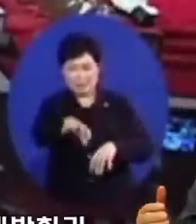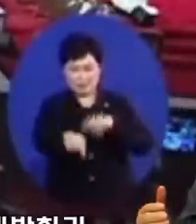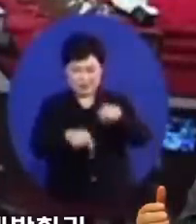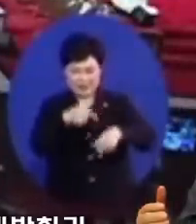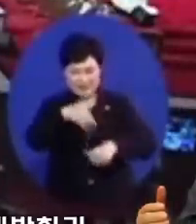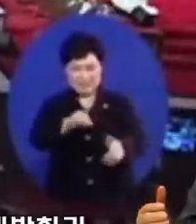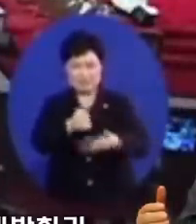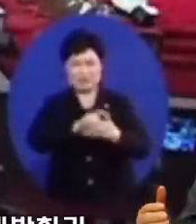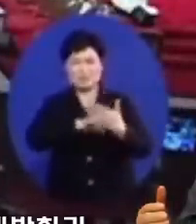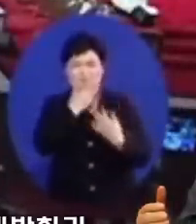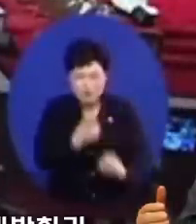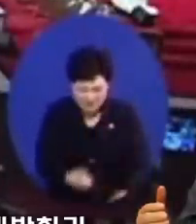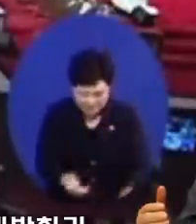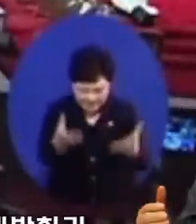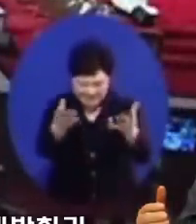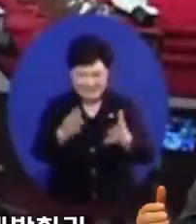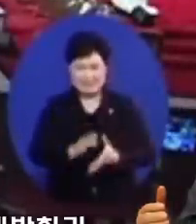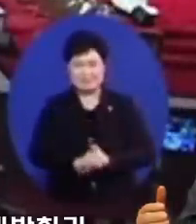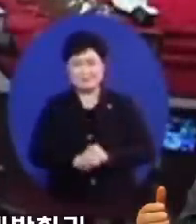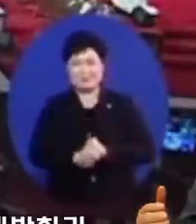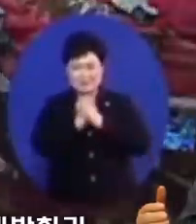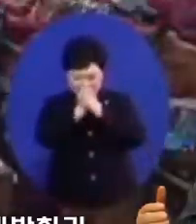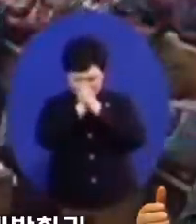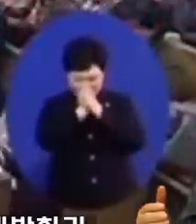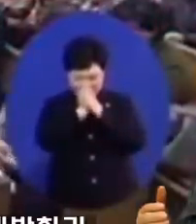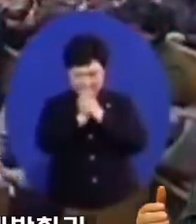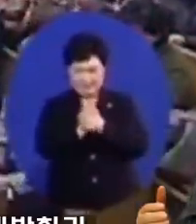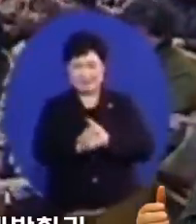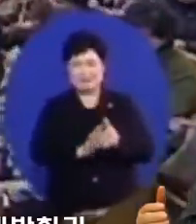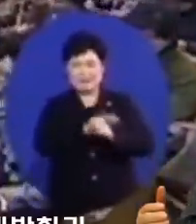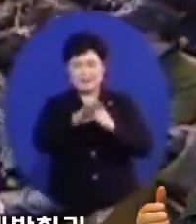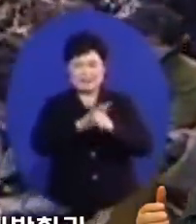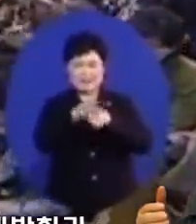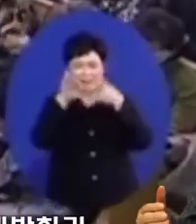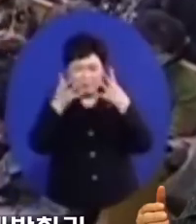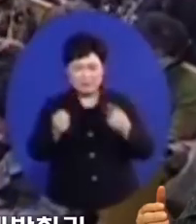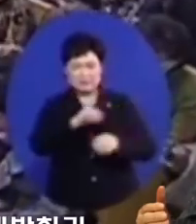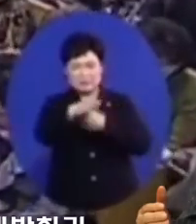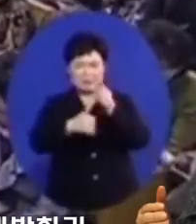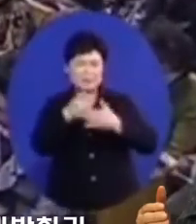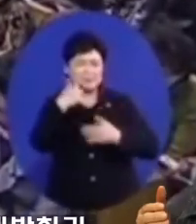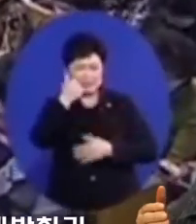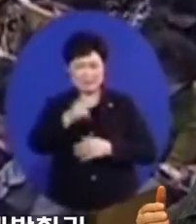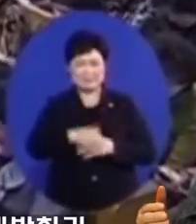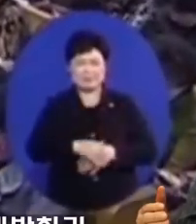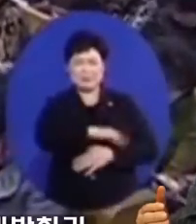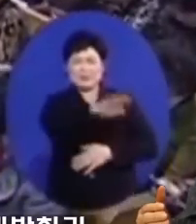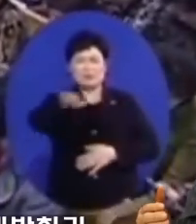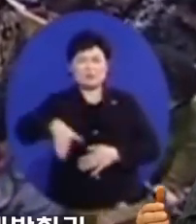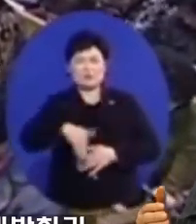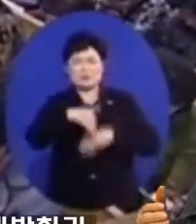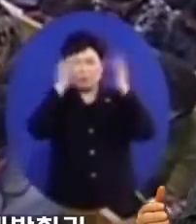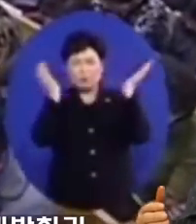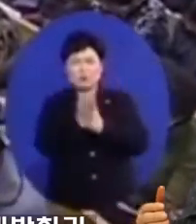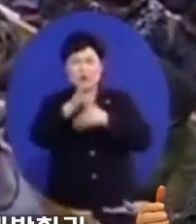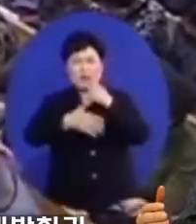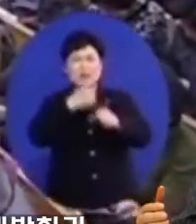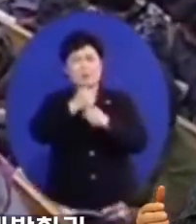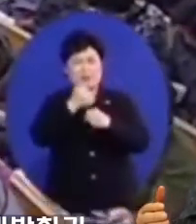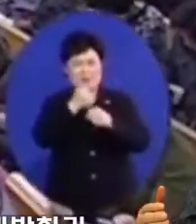되시기를 주님 이름으로 축원합니다. 우리 기도드리겠습니다. 사랑이 많으신 우리 아버지 하나님, 우리는 다 하나님이 만드신